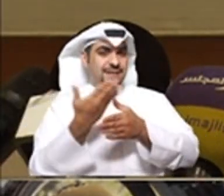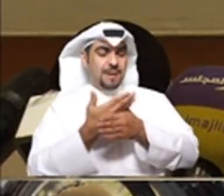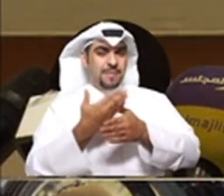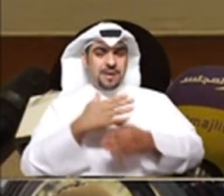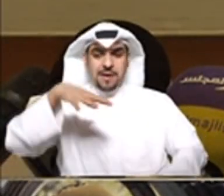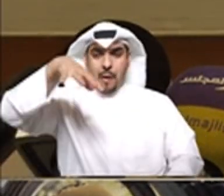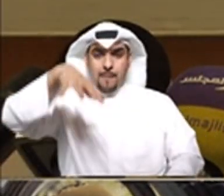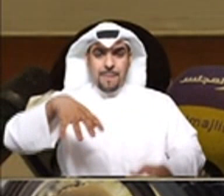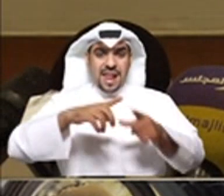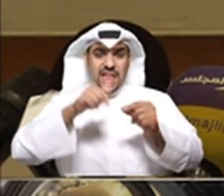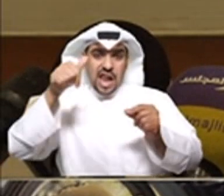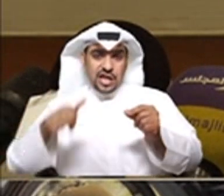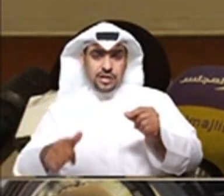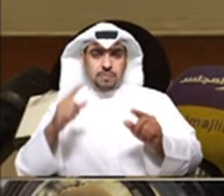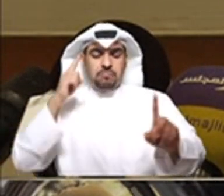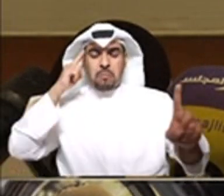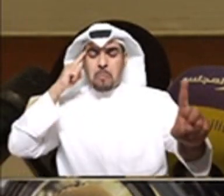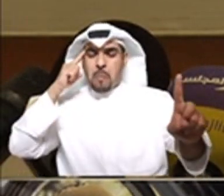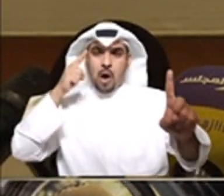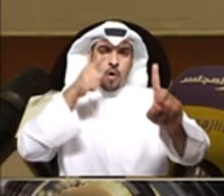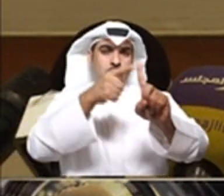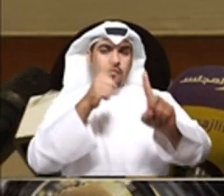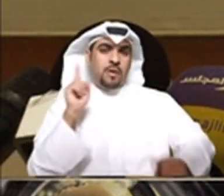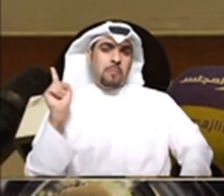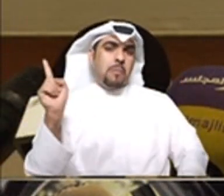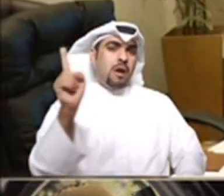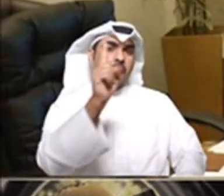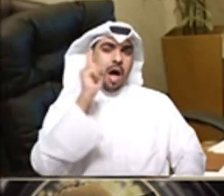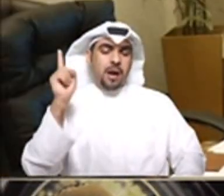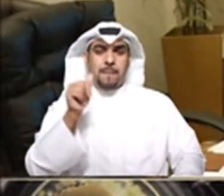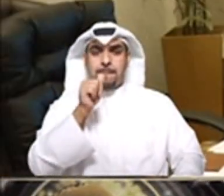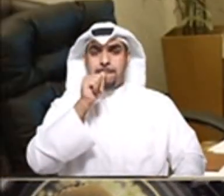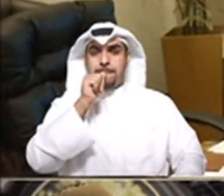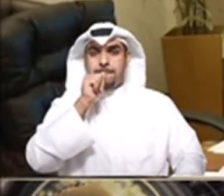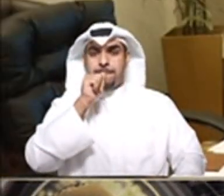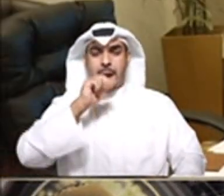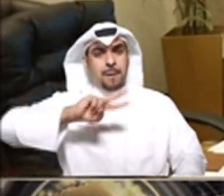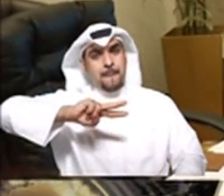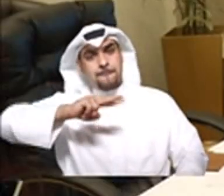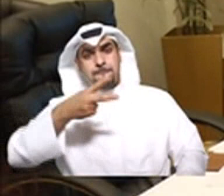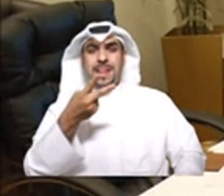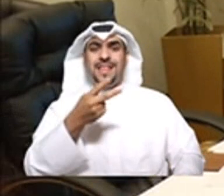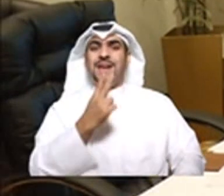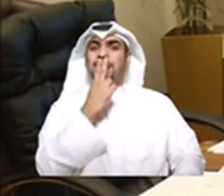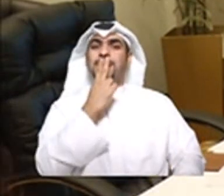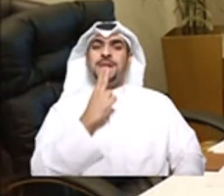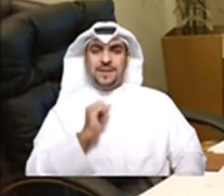على المستوى العالمي في موضوع تحلية المياه. احنا في مجلس التعاون